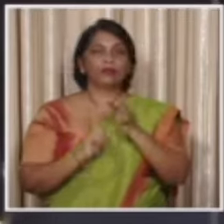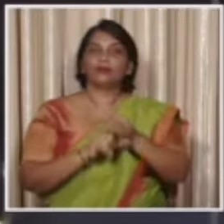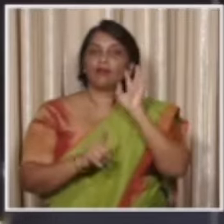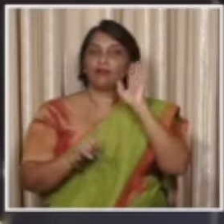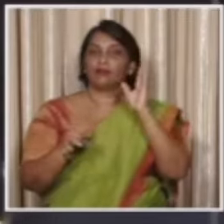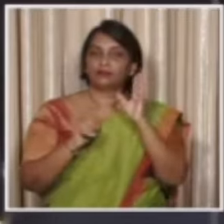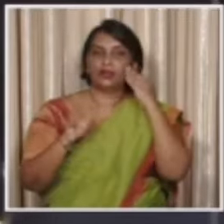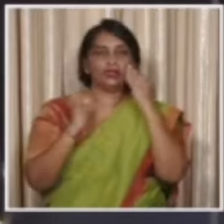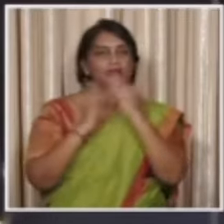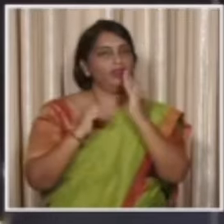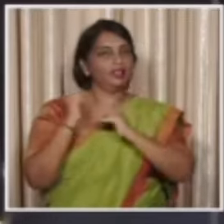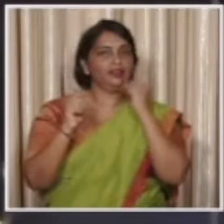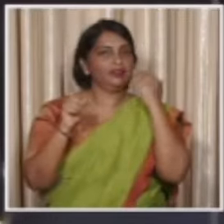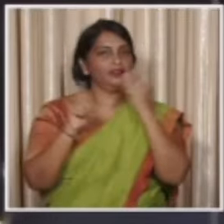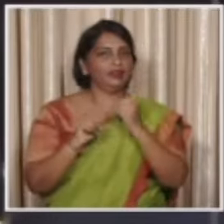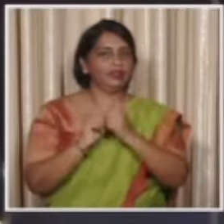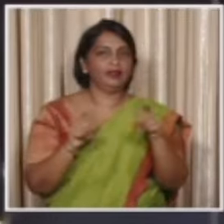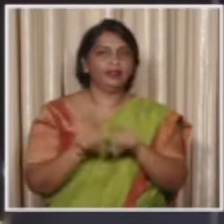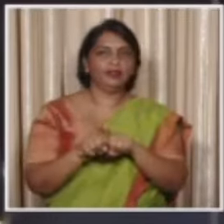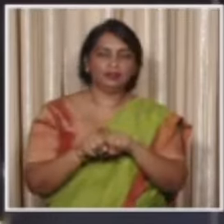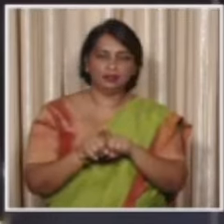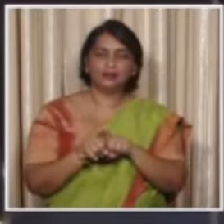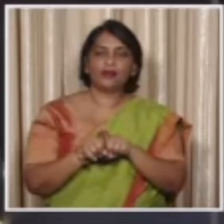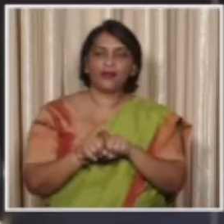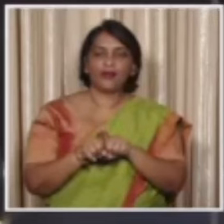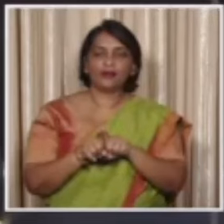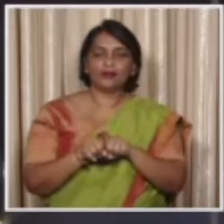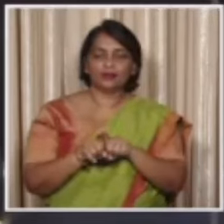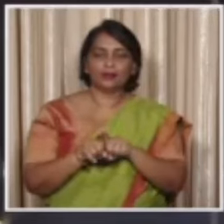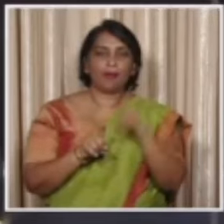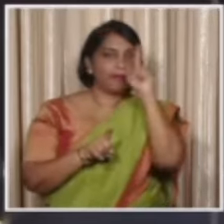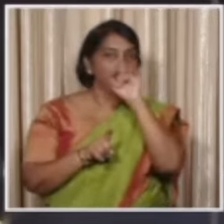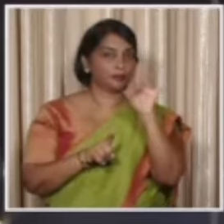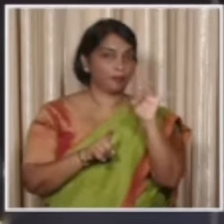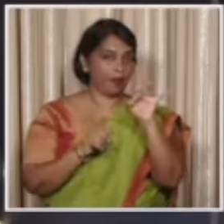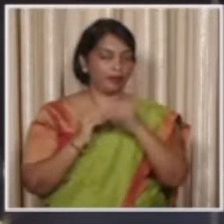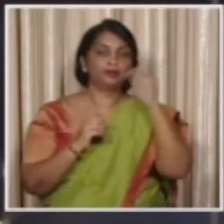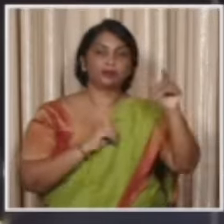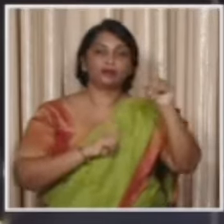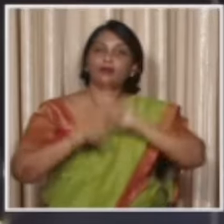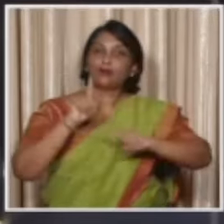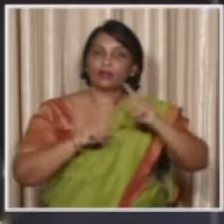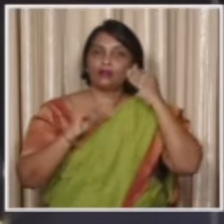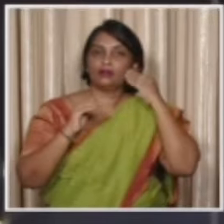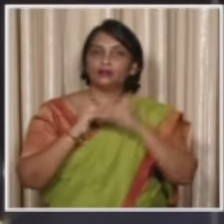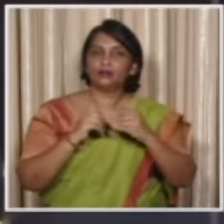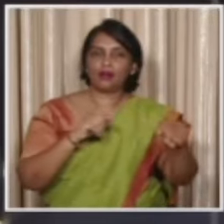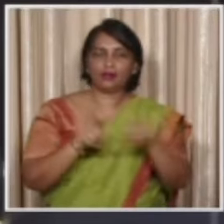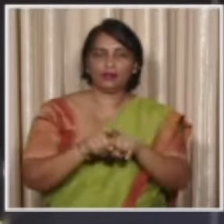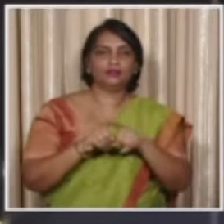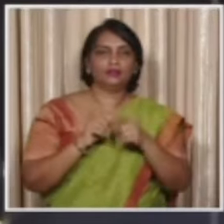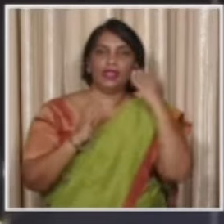ජනාධිපතිවරය ක්‍රමය අහෝසි කිරීම සම්බන්ධයෙන් මාස 15කින් සාකච්ඡා, මාස 15කින් මේ වෙන